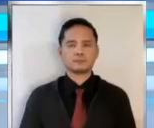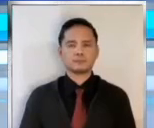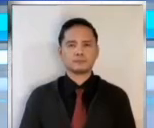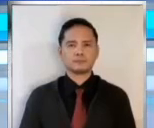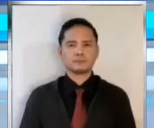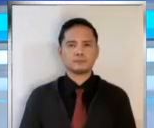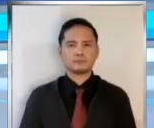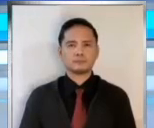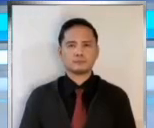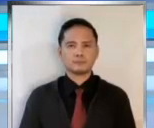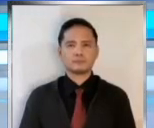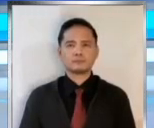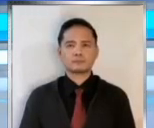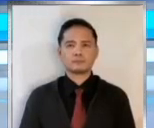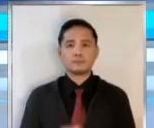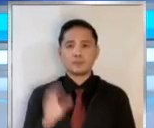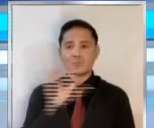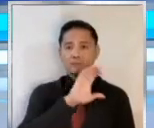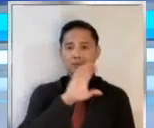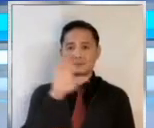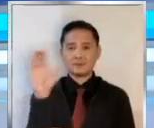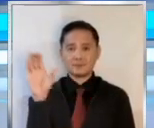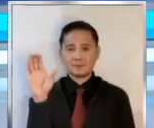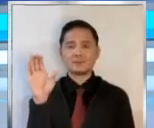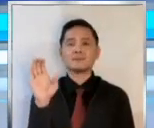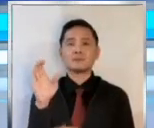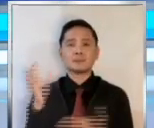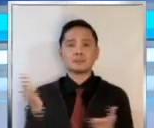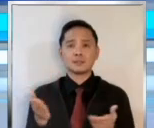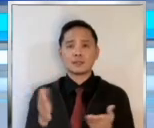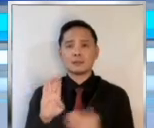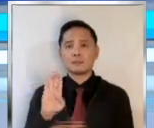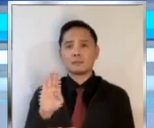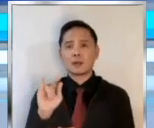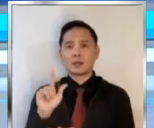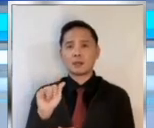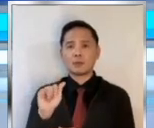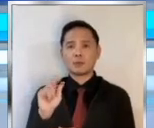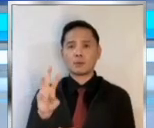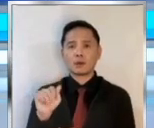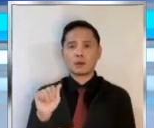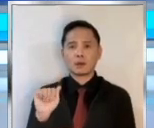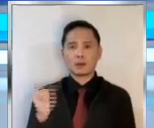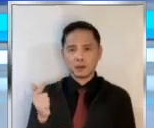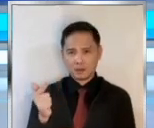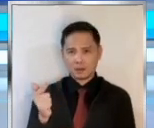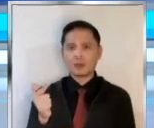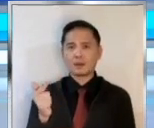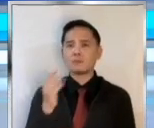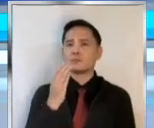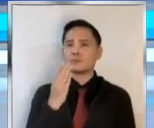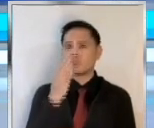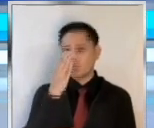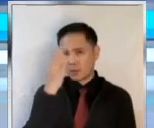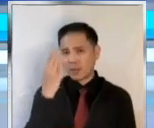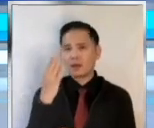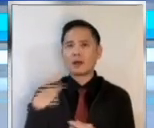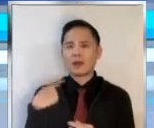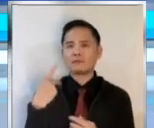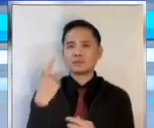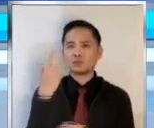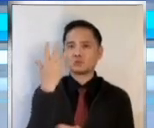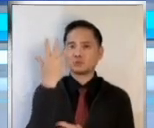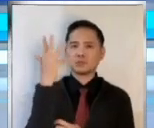Bihis-Pasko na po sa Baliuag, Bulacan. Nagpailaw na po sila doon ng isang higanteng Christmas tree. Inspirado daw ng pandemic ang Christmas